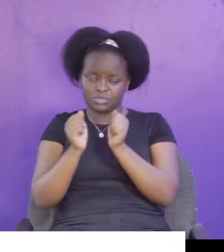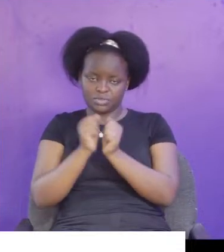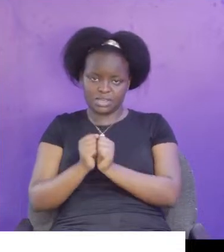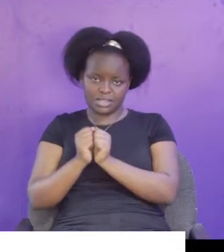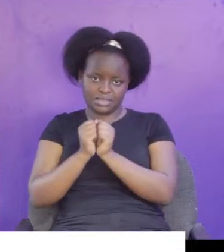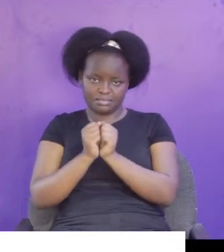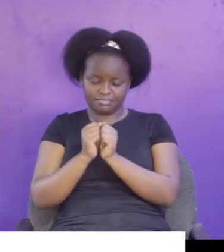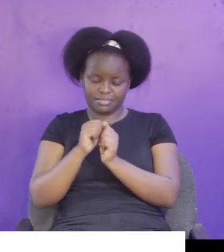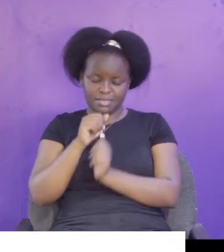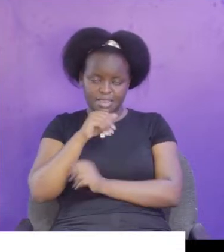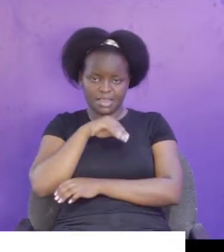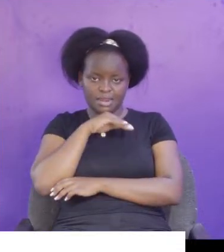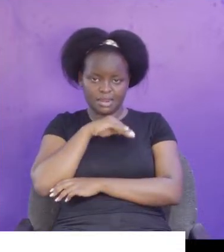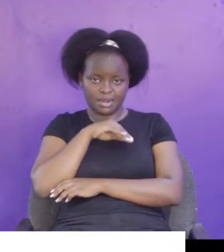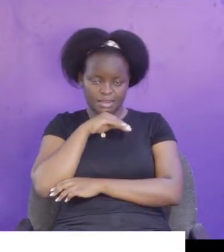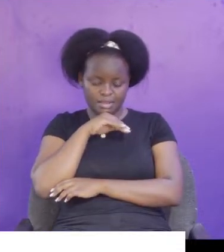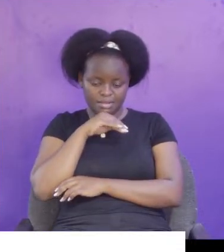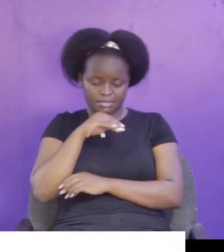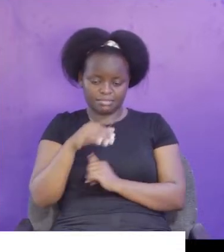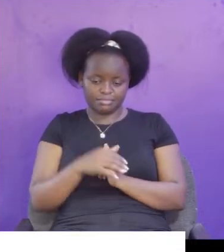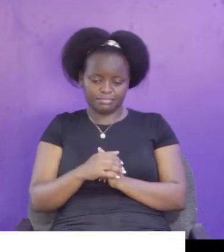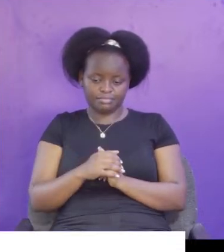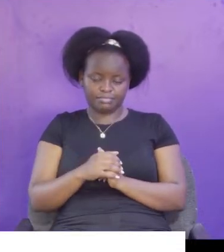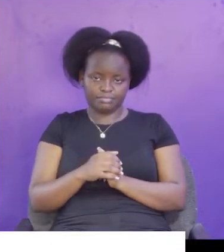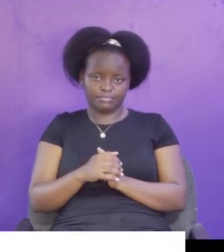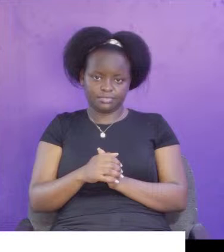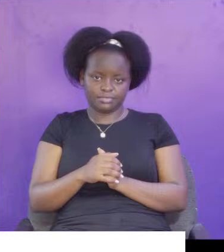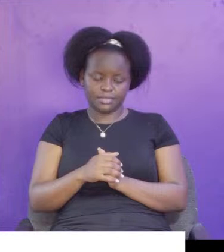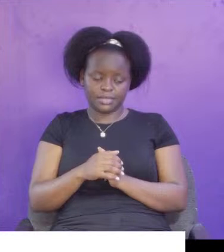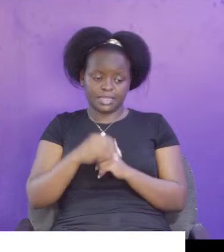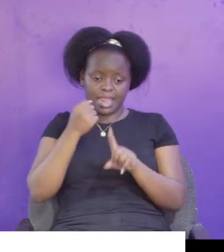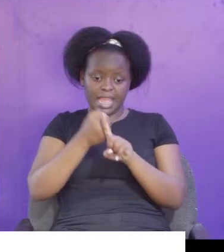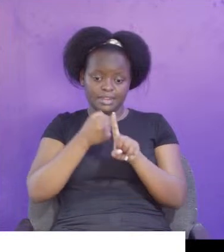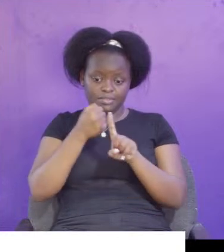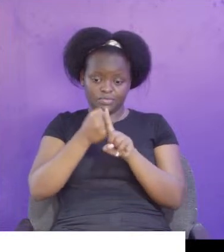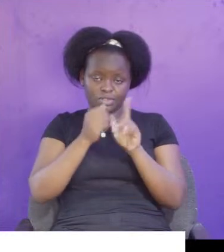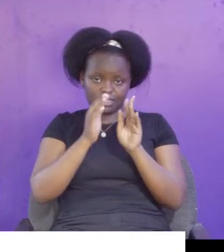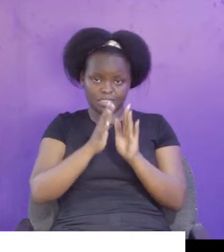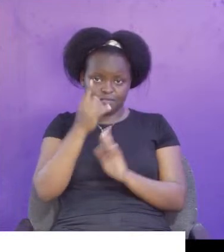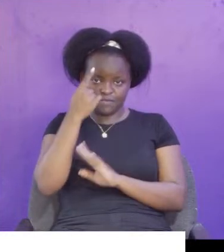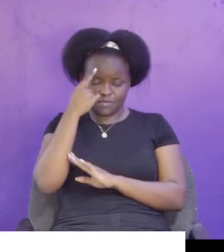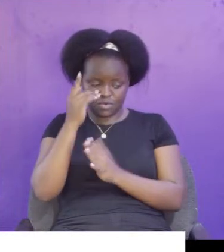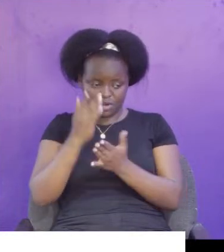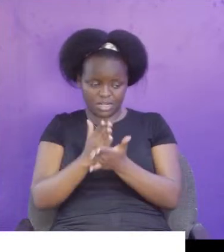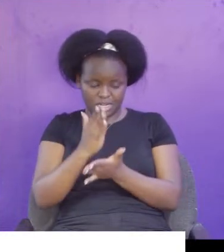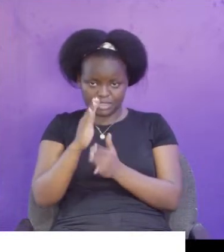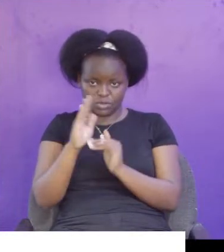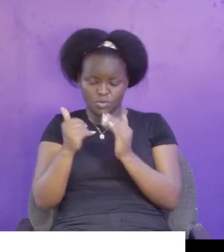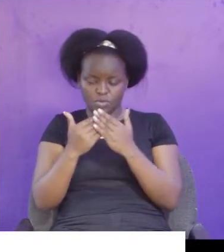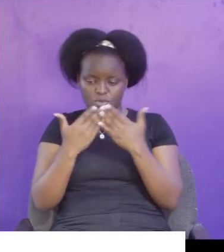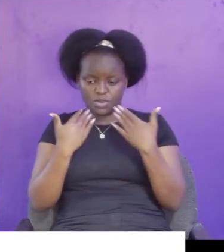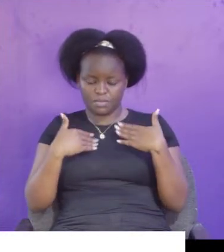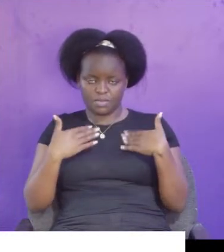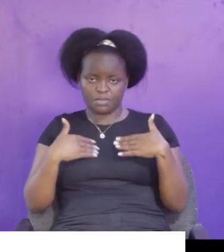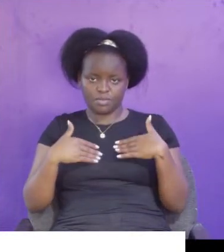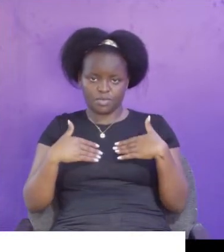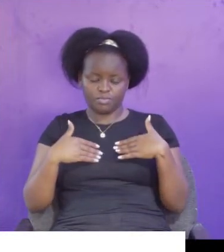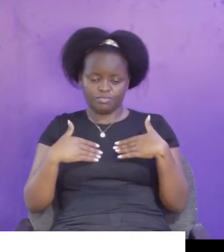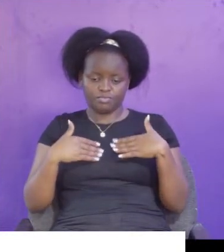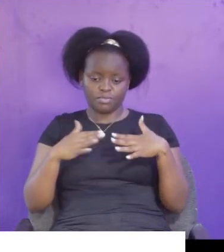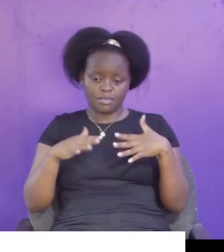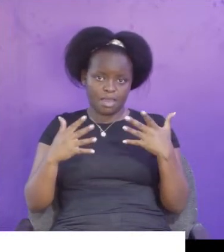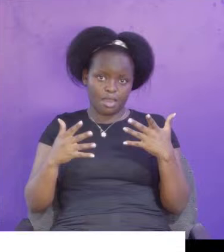Raila alikuwa mtetezi wa haki ya kila mtu. Pahali ambapo alikuwa anaona